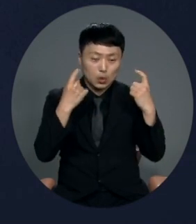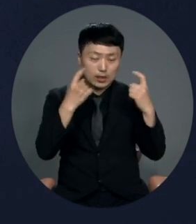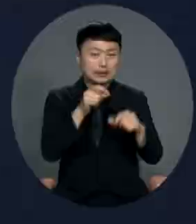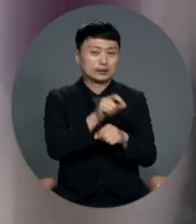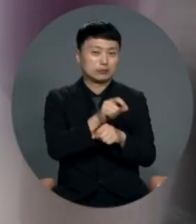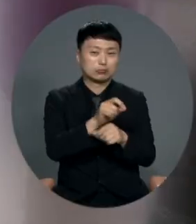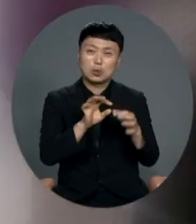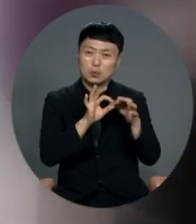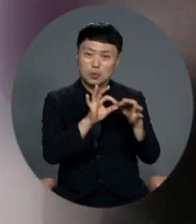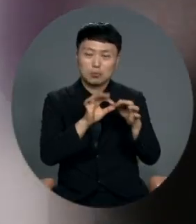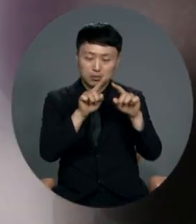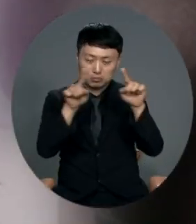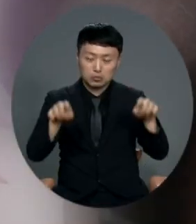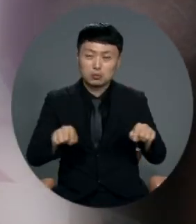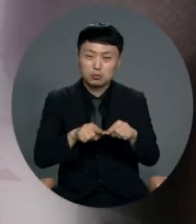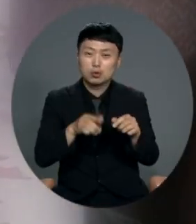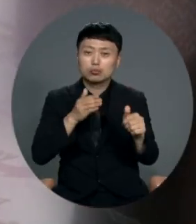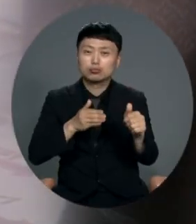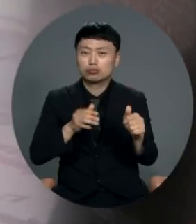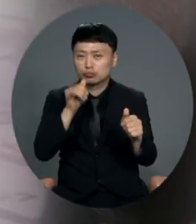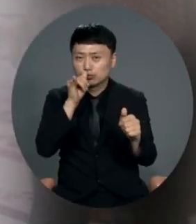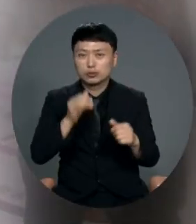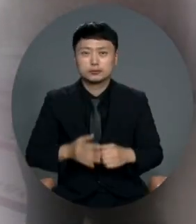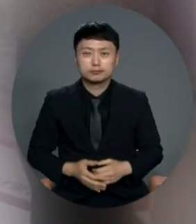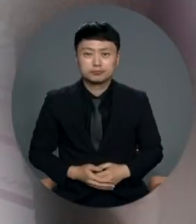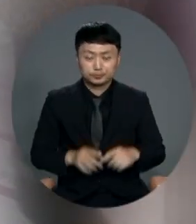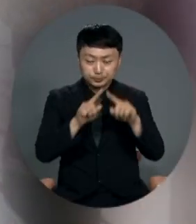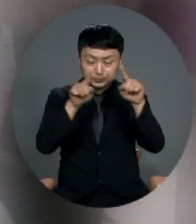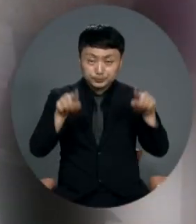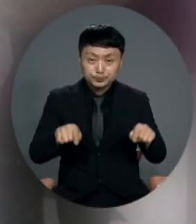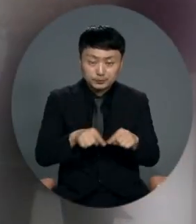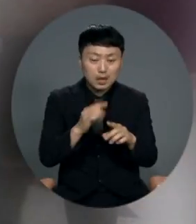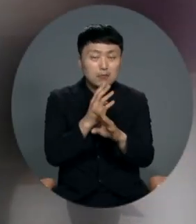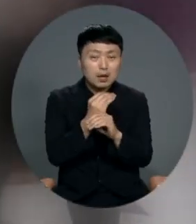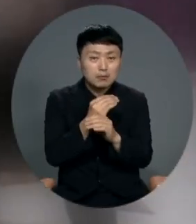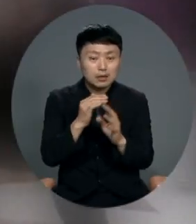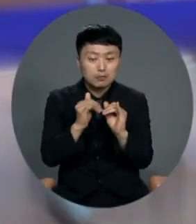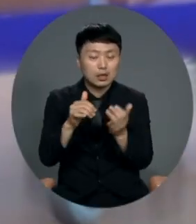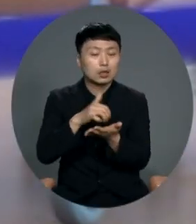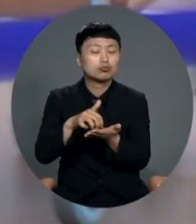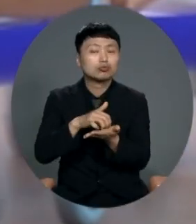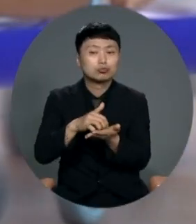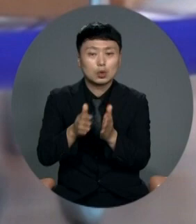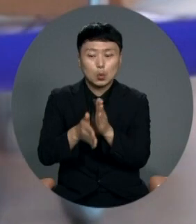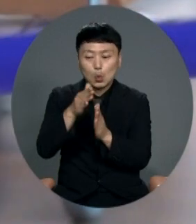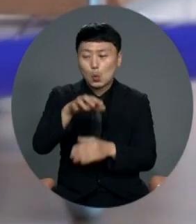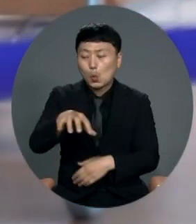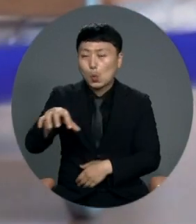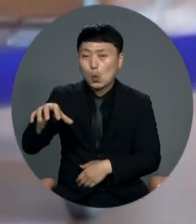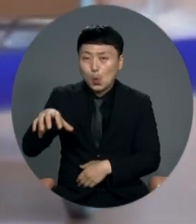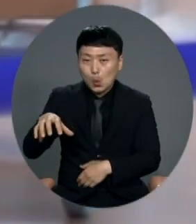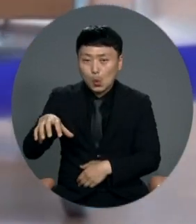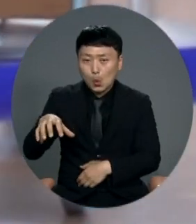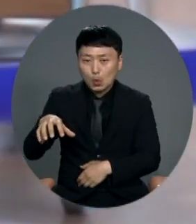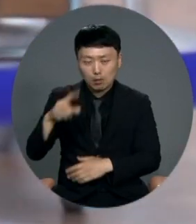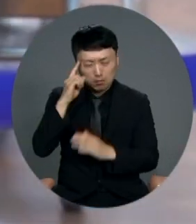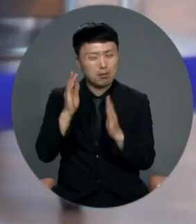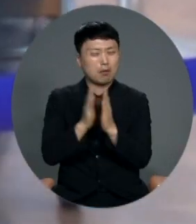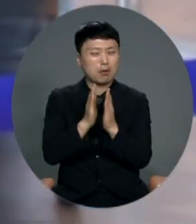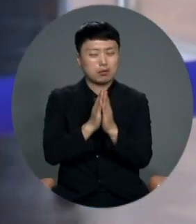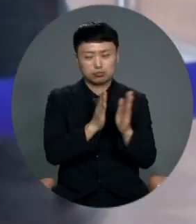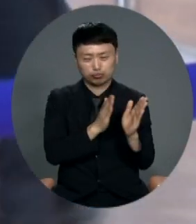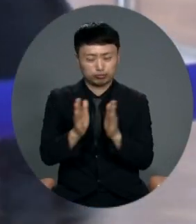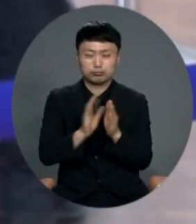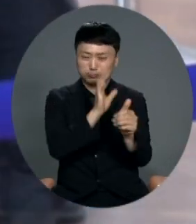안내합니다. 실제 여행사에 문의했더니 날짜와 인원, 가고 싶은 도시를 알려주면 연수 계획을 다 짜준다는